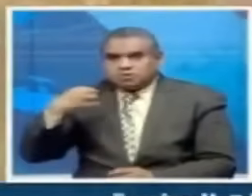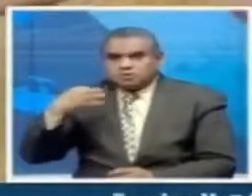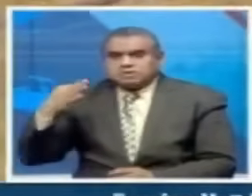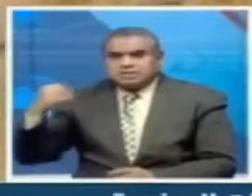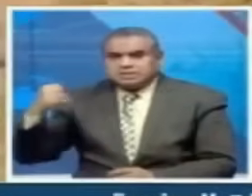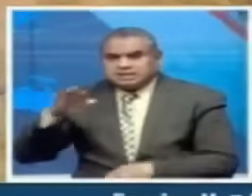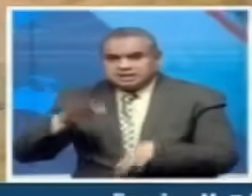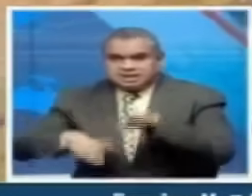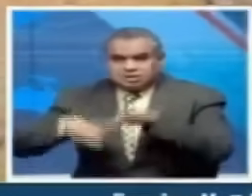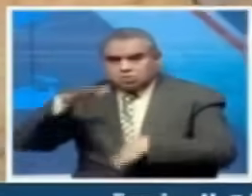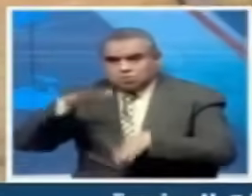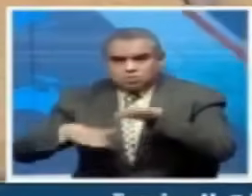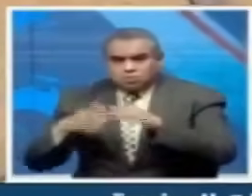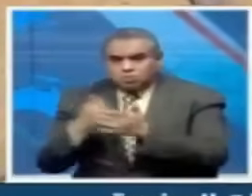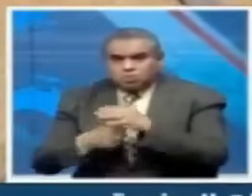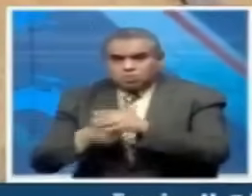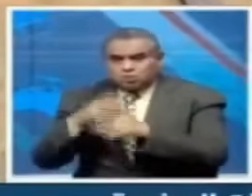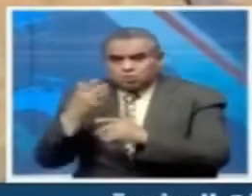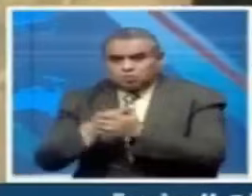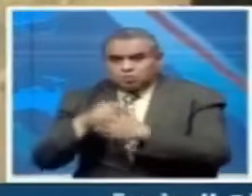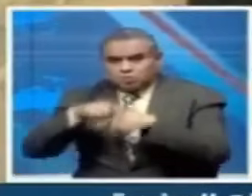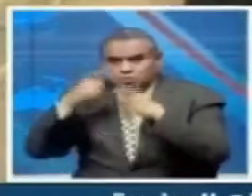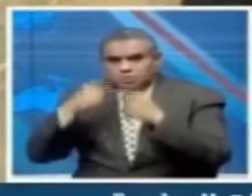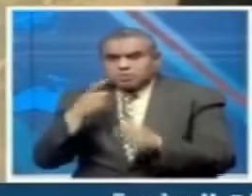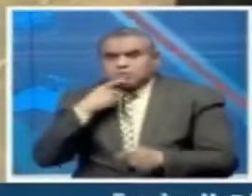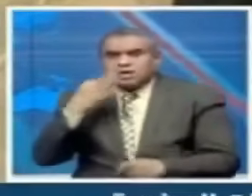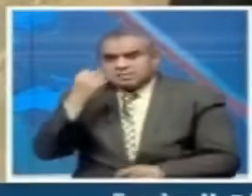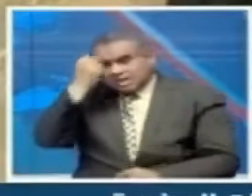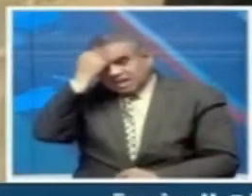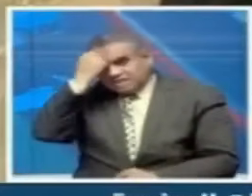و4330 كيلوغرام بذور بانجو